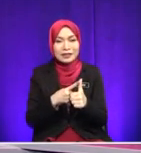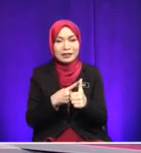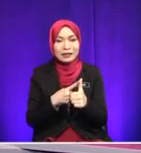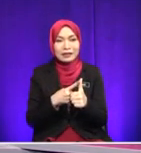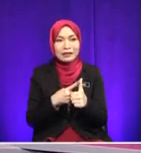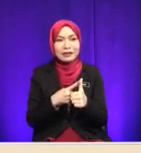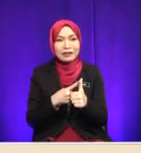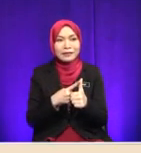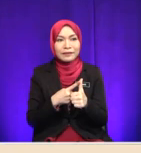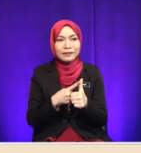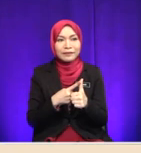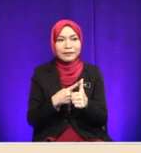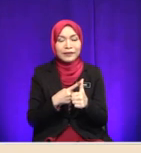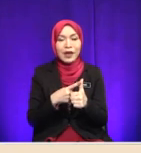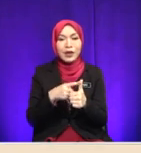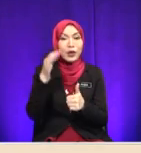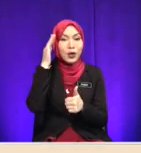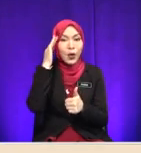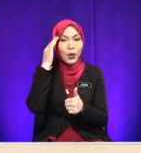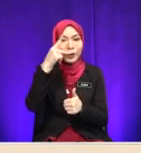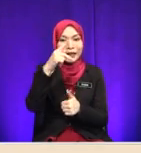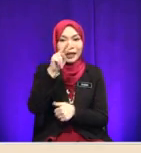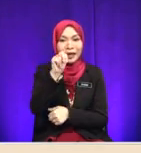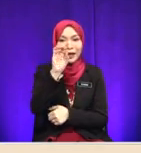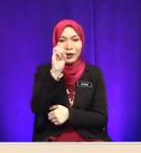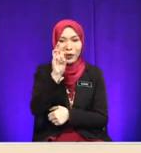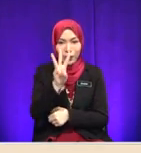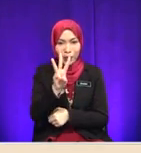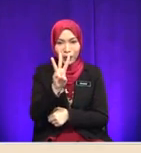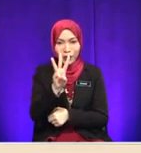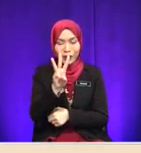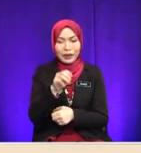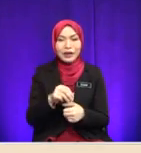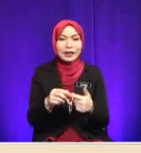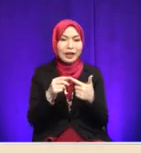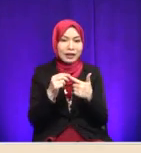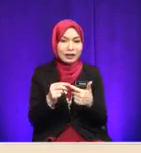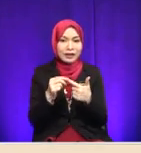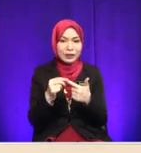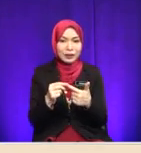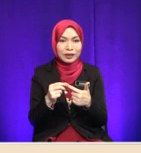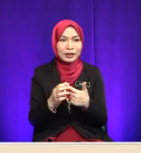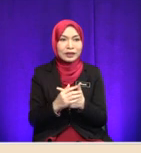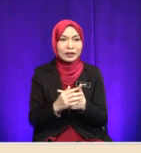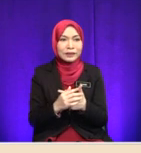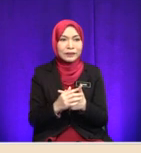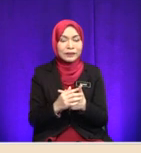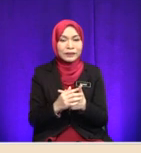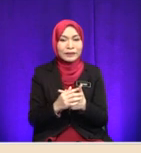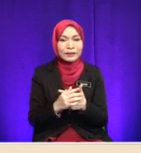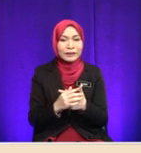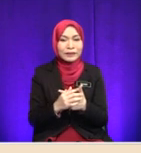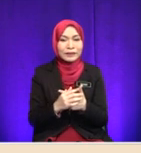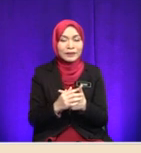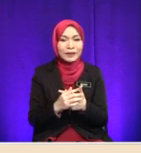tahu mengenai alam sekitar. Alam sekitar ni mengenai pencemaran, macam itu. Kemudian apabila sebelum kamu baca, fikirkan,